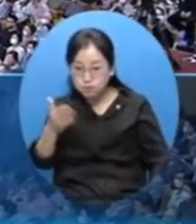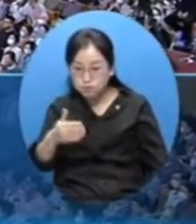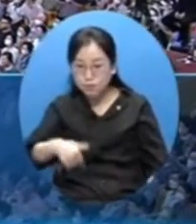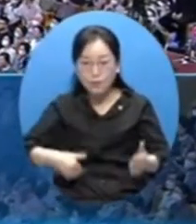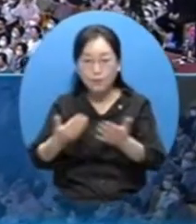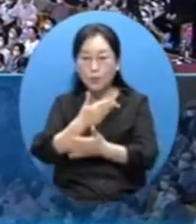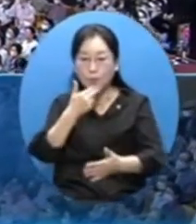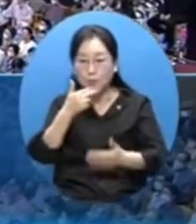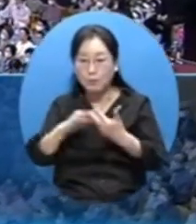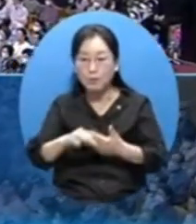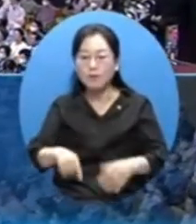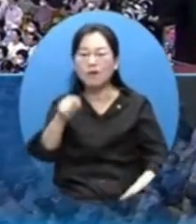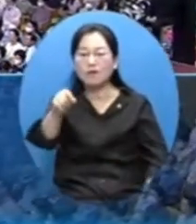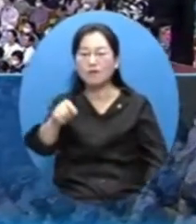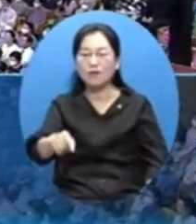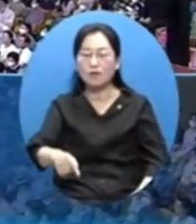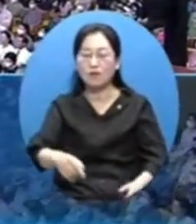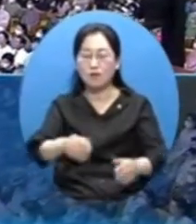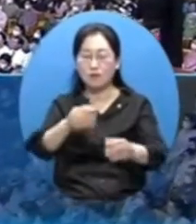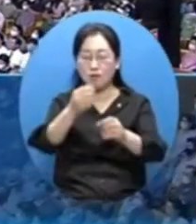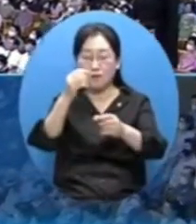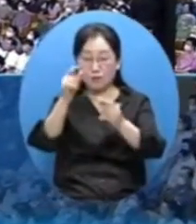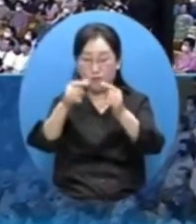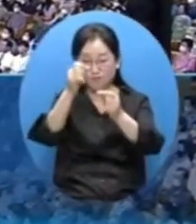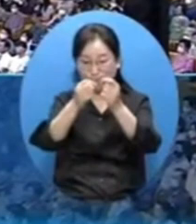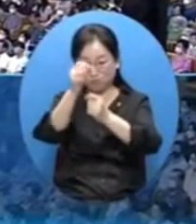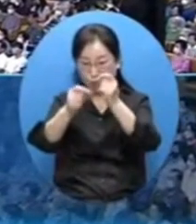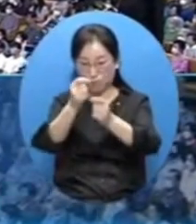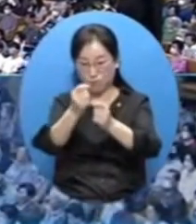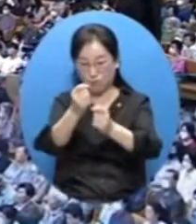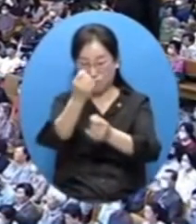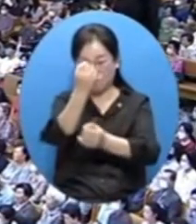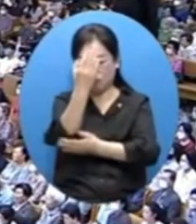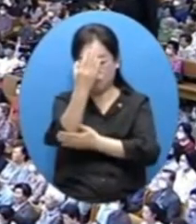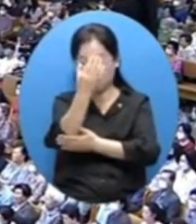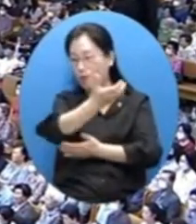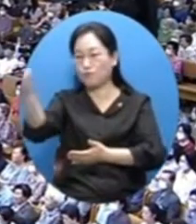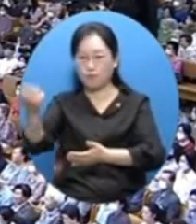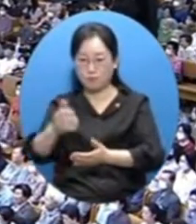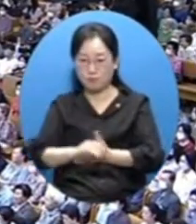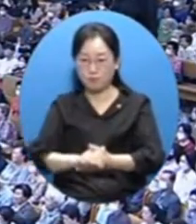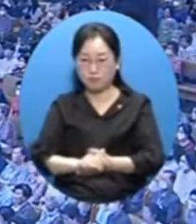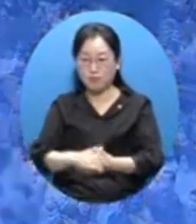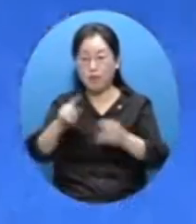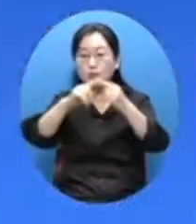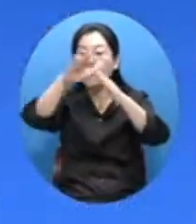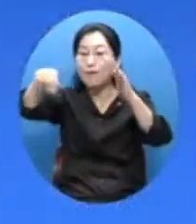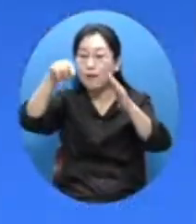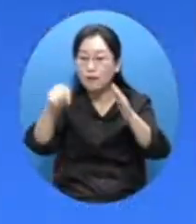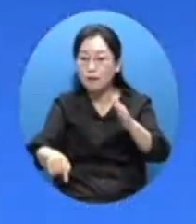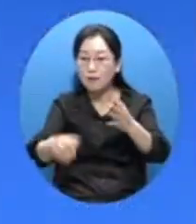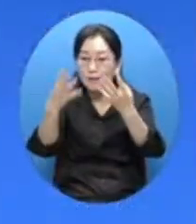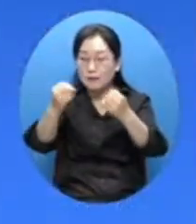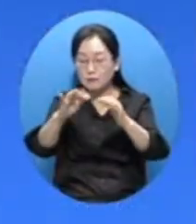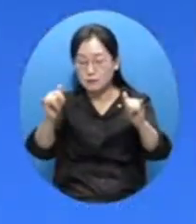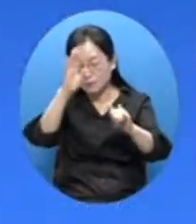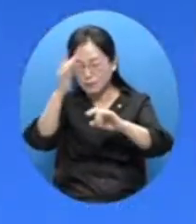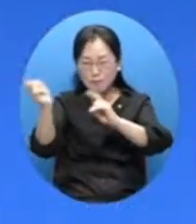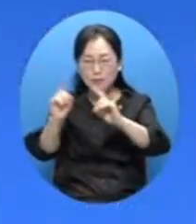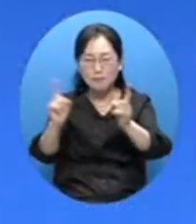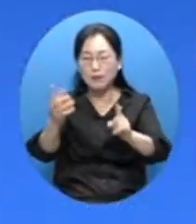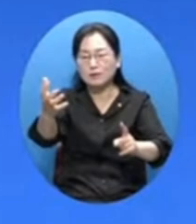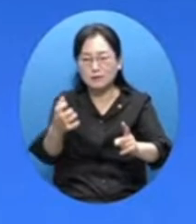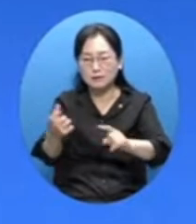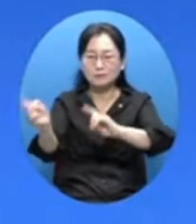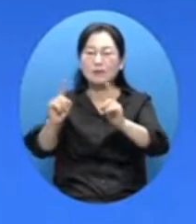아니하면 내가 내게 가서 내 촛대를 그 자리에서 옮기리라. 교회 내 손 마른 사람들이 치료함을 받아야 되는 것입니다.